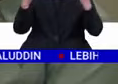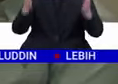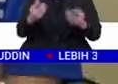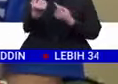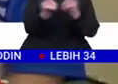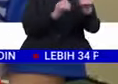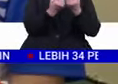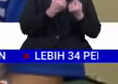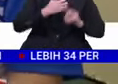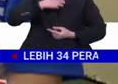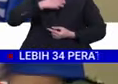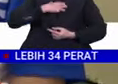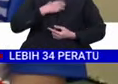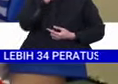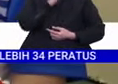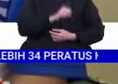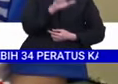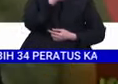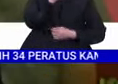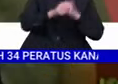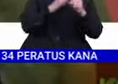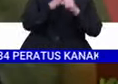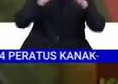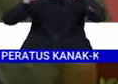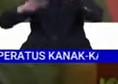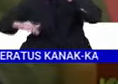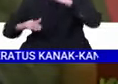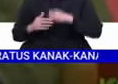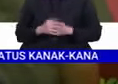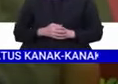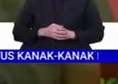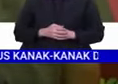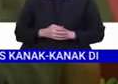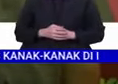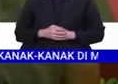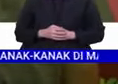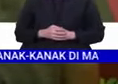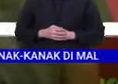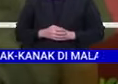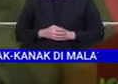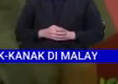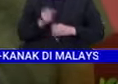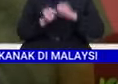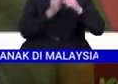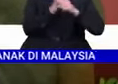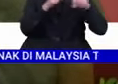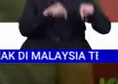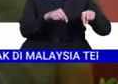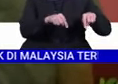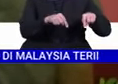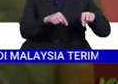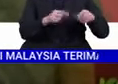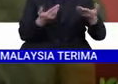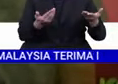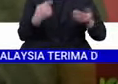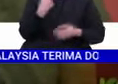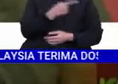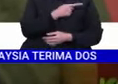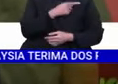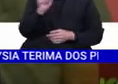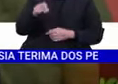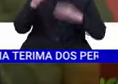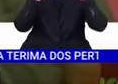aduan adalah mereka yang berumur 50 tahun kebawah itulah pada tahun ini kita mengapa menitikberatkan